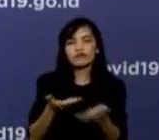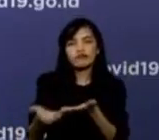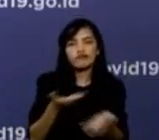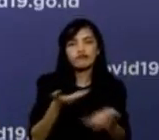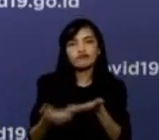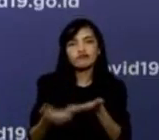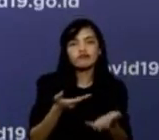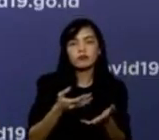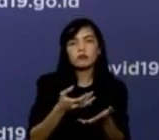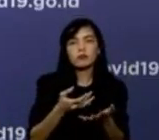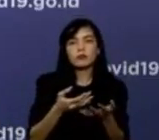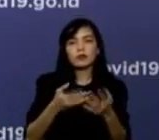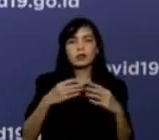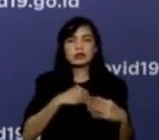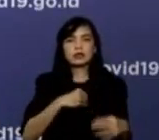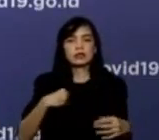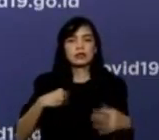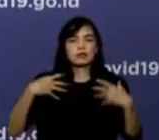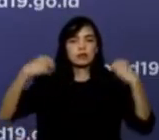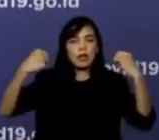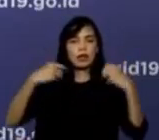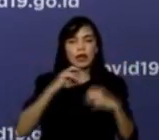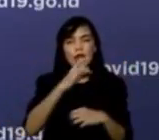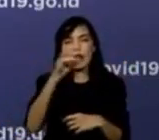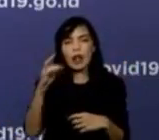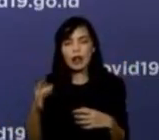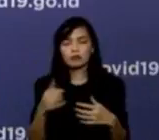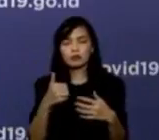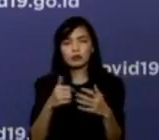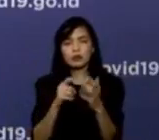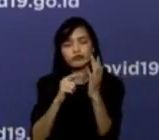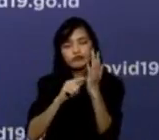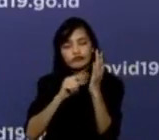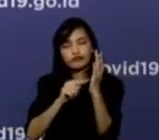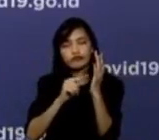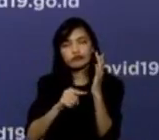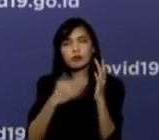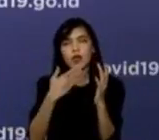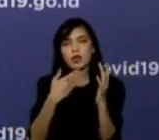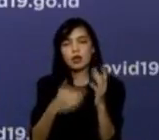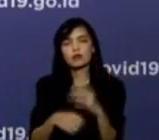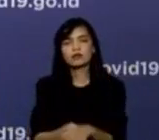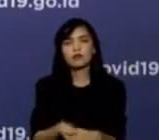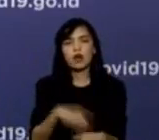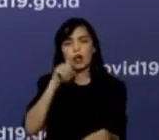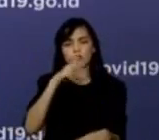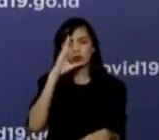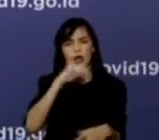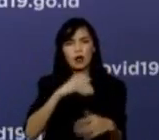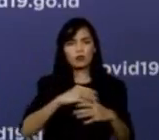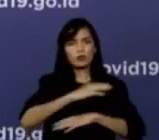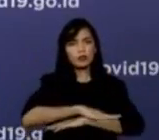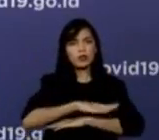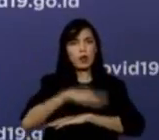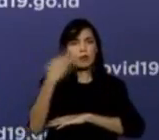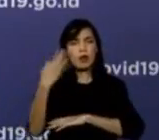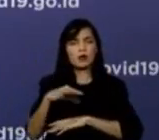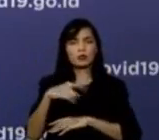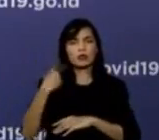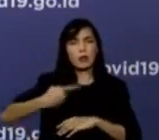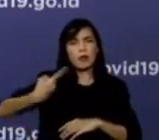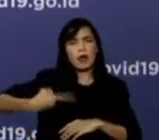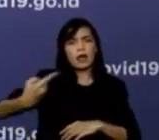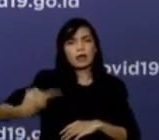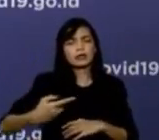lainnya. Oleh karena itu inilah yang menjadi penting untuk kita pahami. Ikuti perkembangannya yang